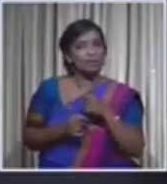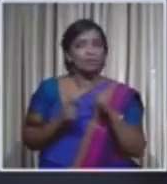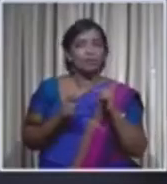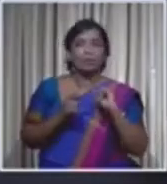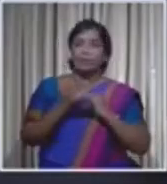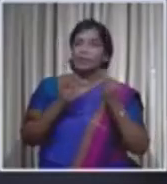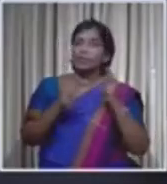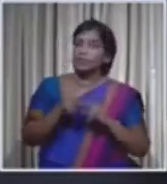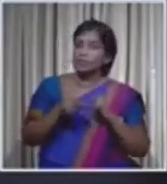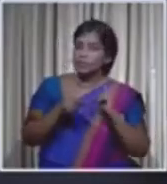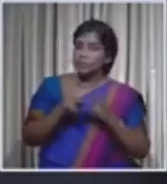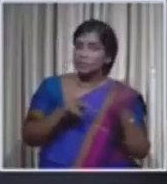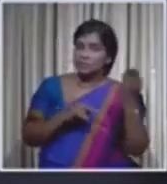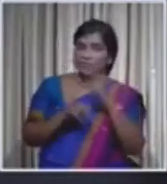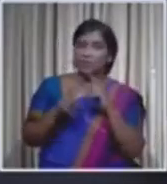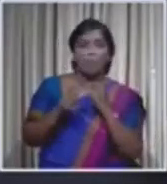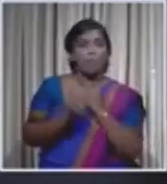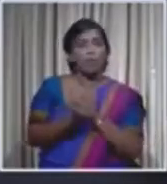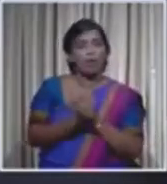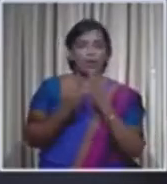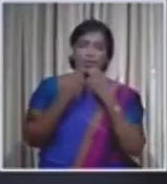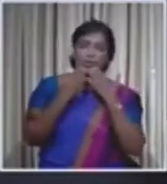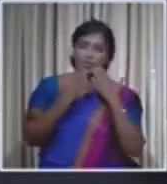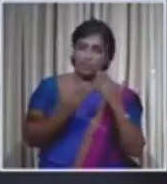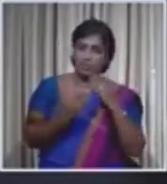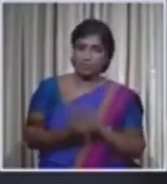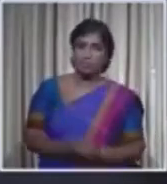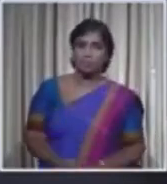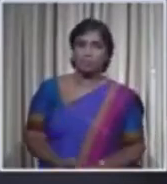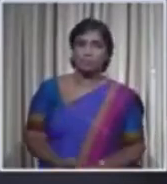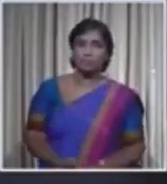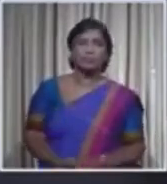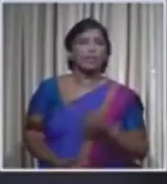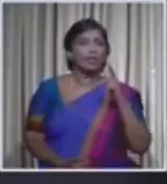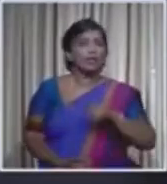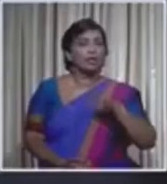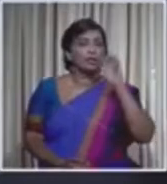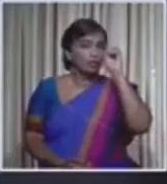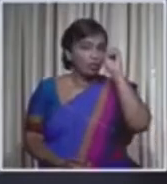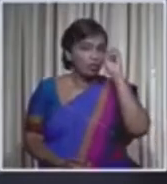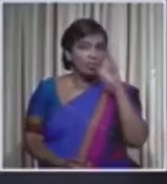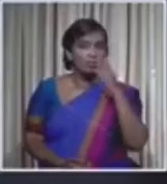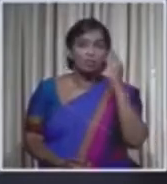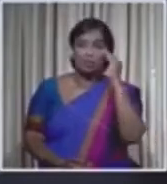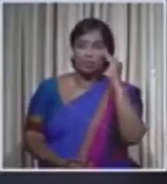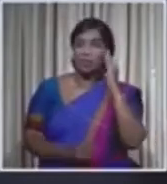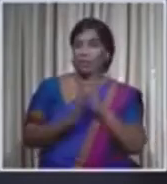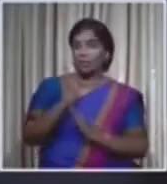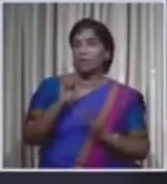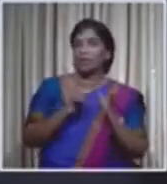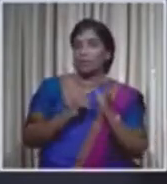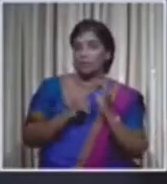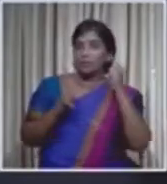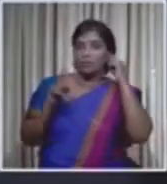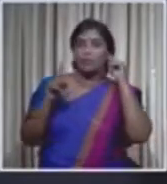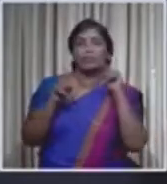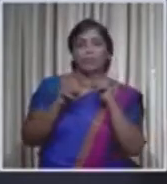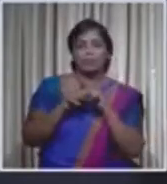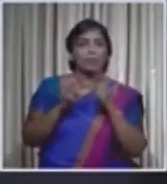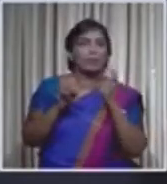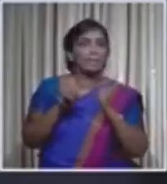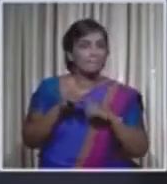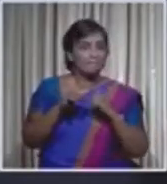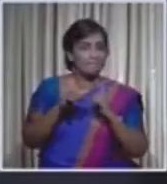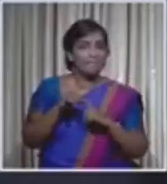කාර්ය මණ්ඩලයටත් ඒ වගේම පොලිසියට ස්තුතිවන්ත වෙන්න ඕනේ අද උදේ කාන්තා මන්ත්‍රීතුමියන් ගැන